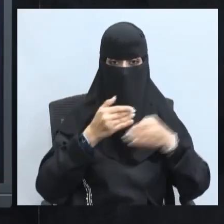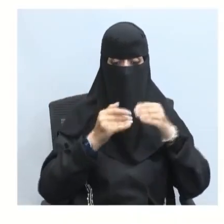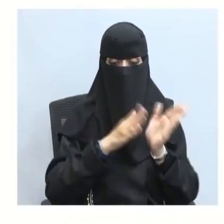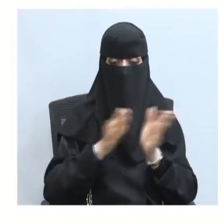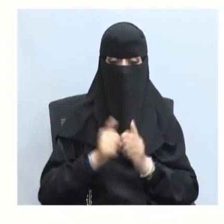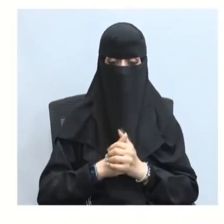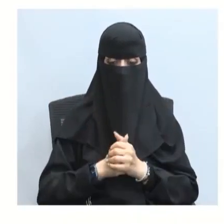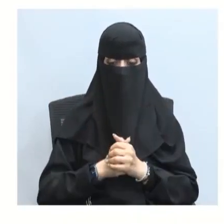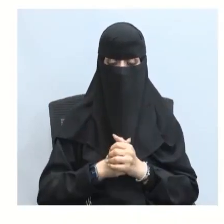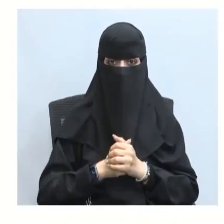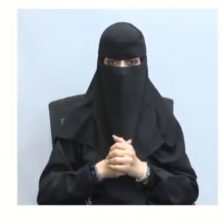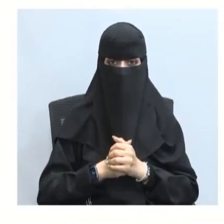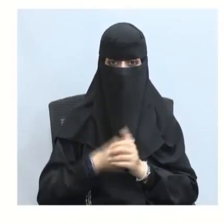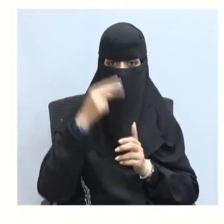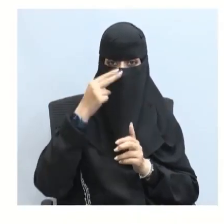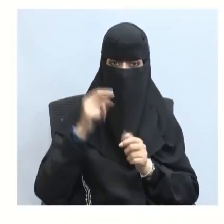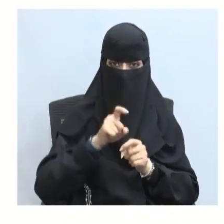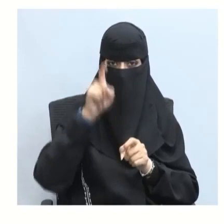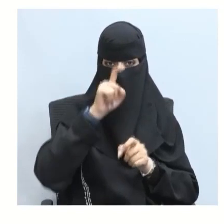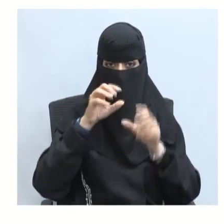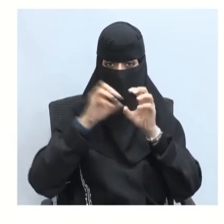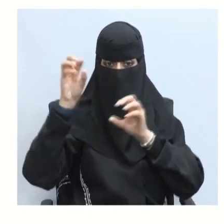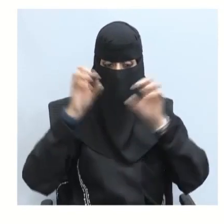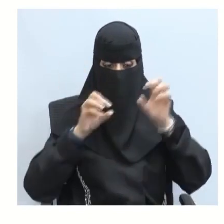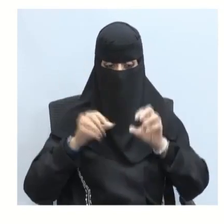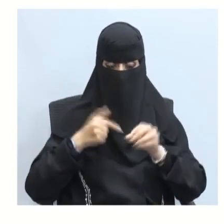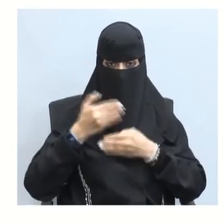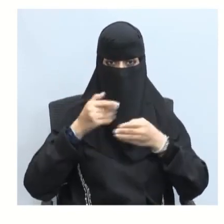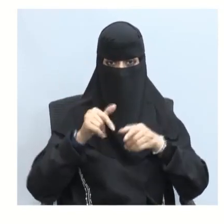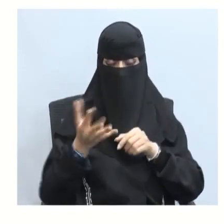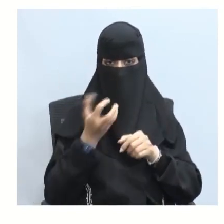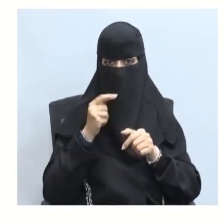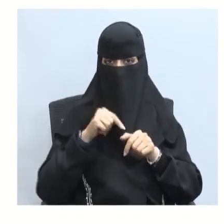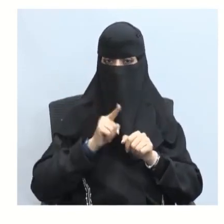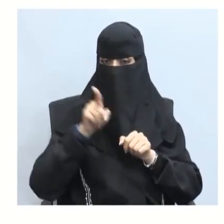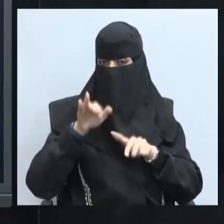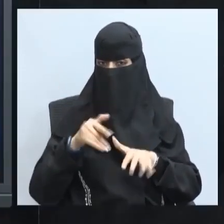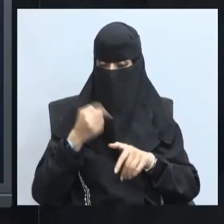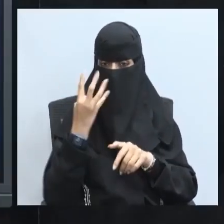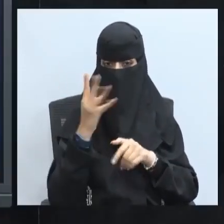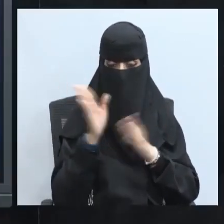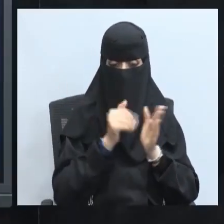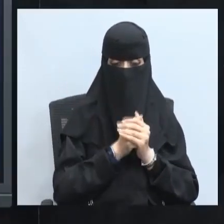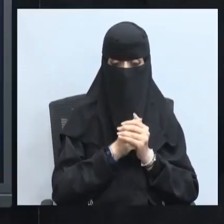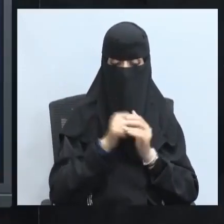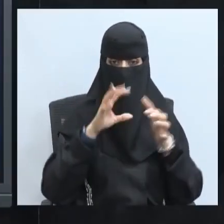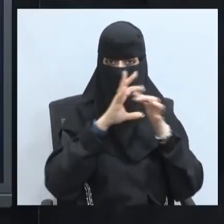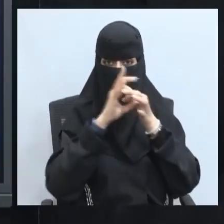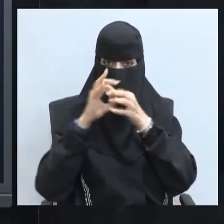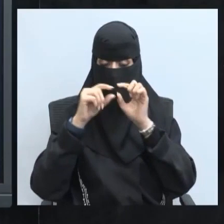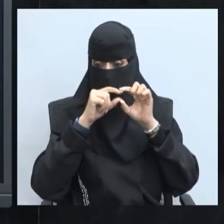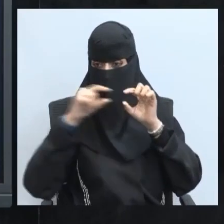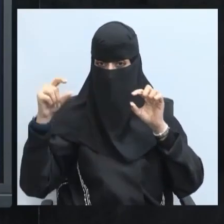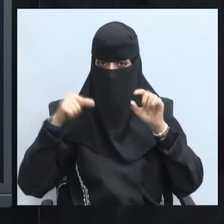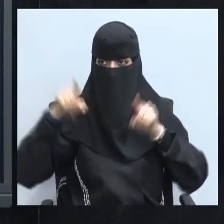المركبات ارسم خريطه مفاهيم توضح فيها انواع تراكيب مركبات الكربون وهي عباره عن اربعه سلاسل مستقيمه